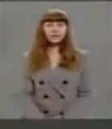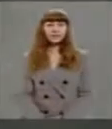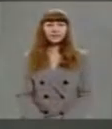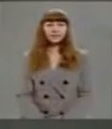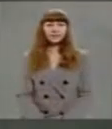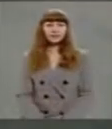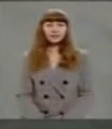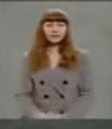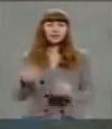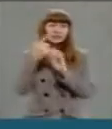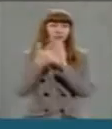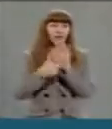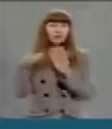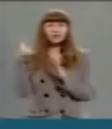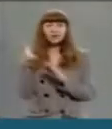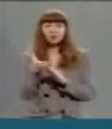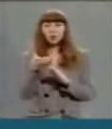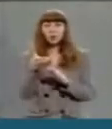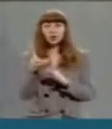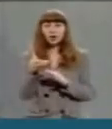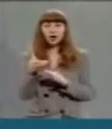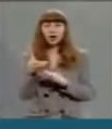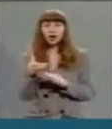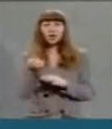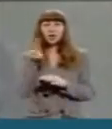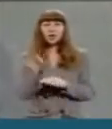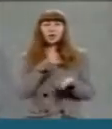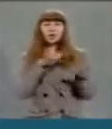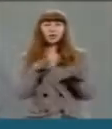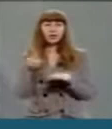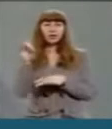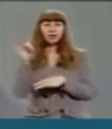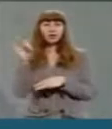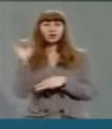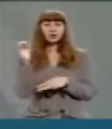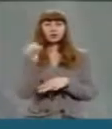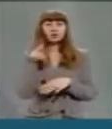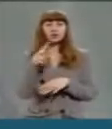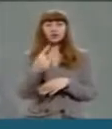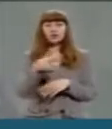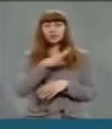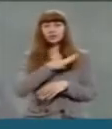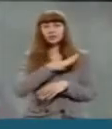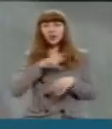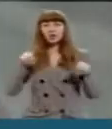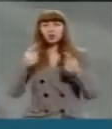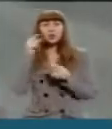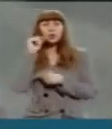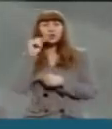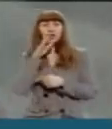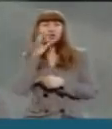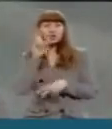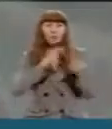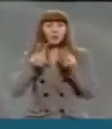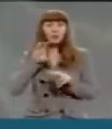Қарасора 2020 республикалық жедел профилактикалық іс-шарасы барысында 17 маусымда ер адам ұсталды. Күдіктінің автокөлігін тексеру